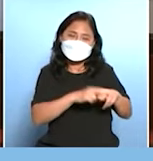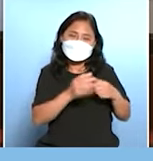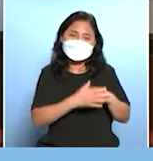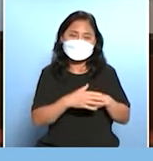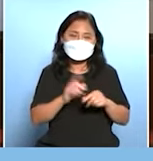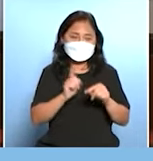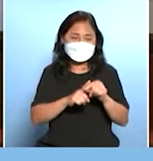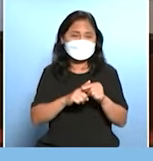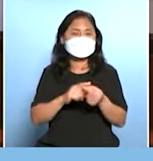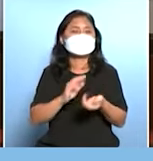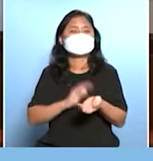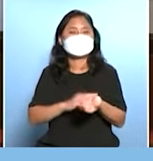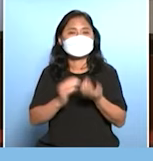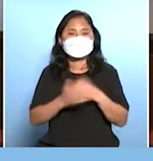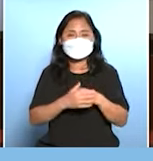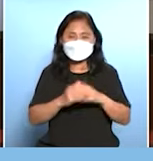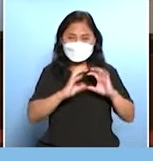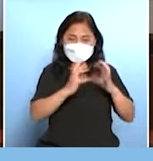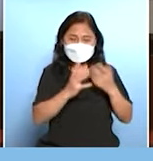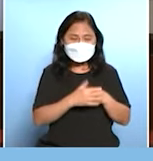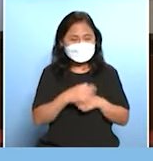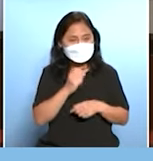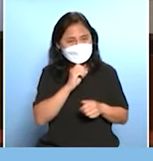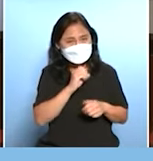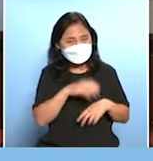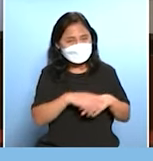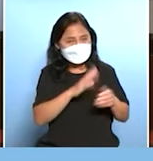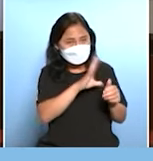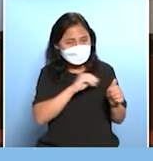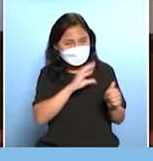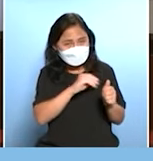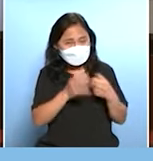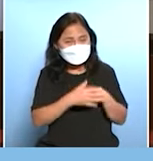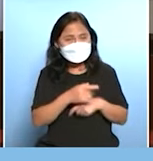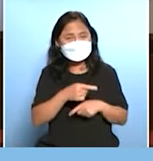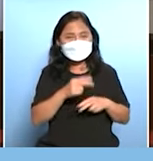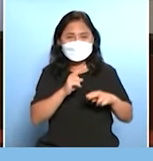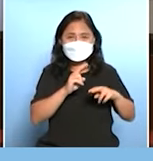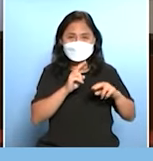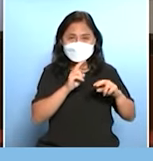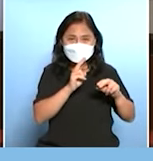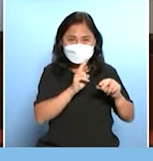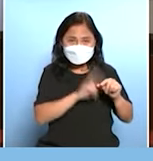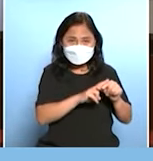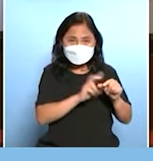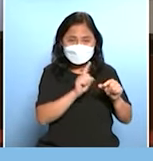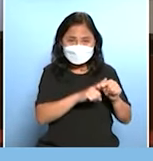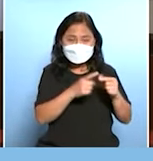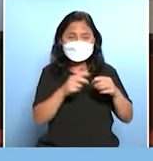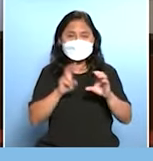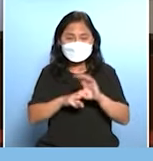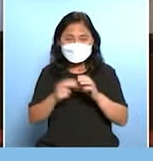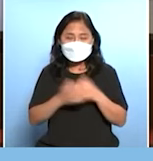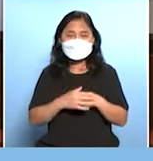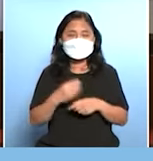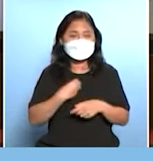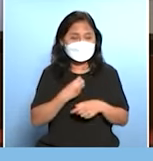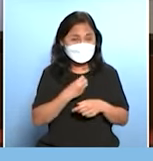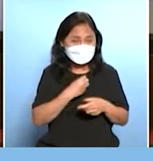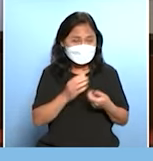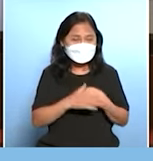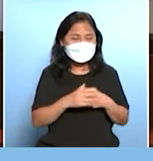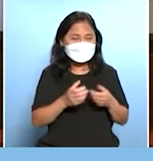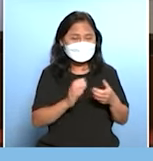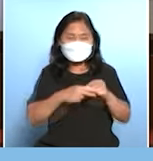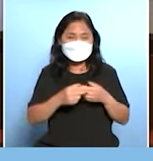構取經，學習內地的中西醫協調互補的經驗，為本港未來的中醫專業發展定下新